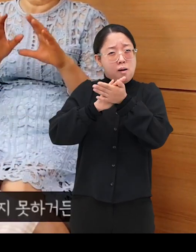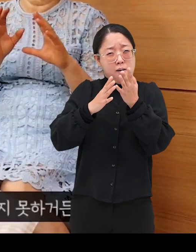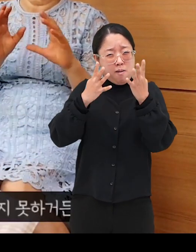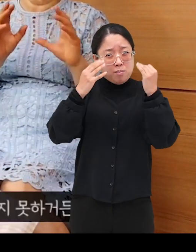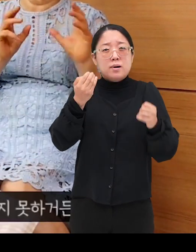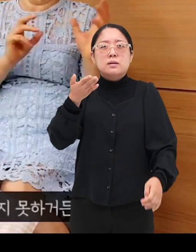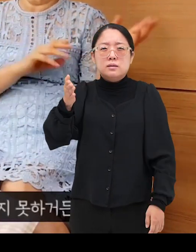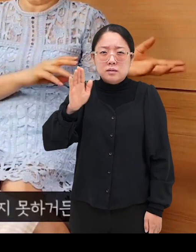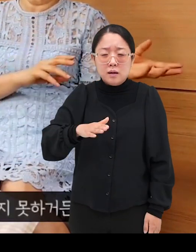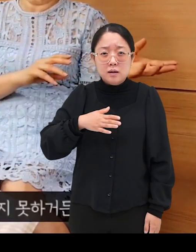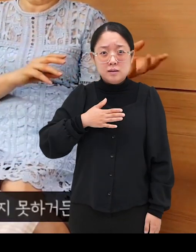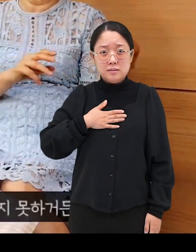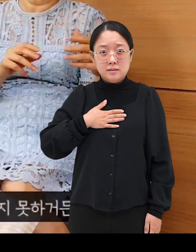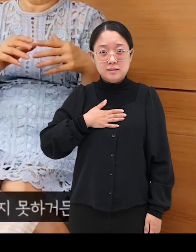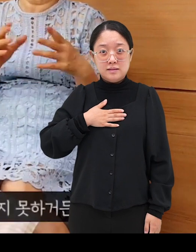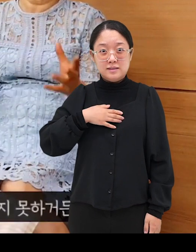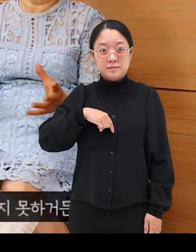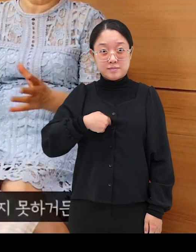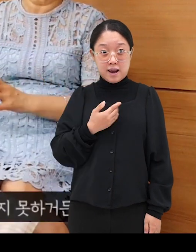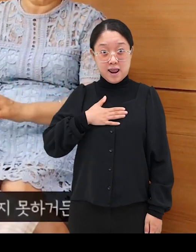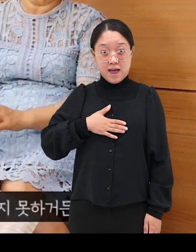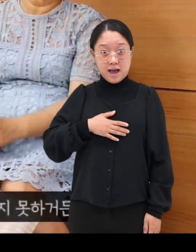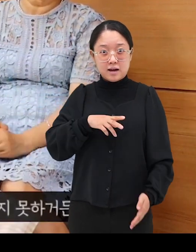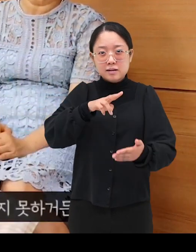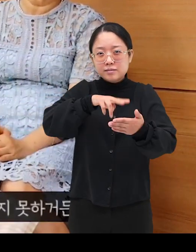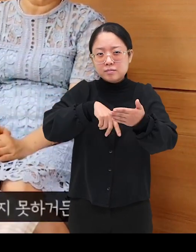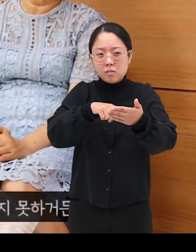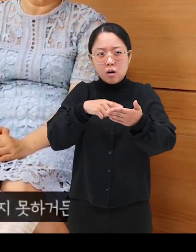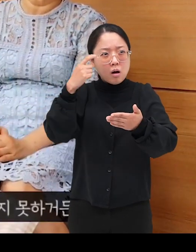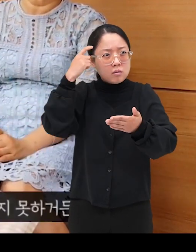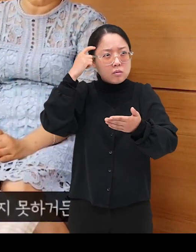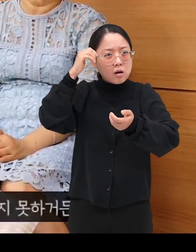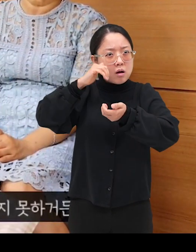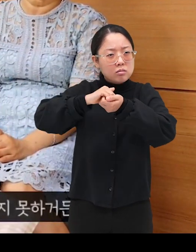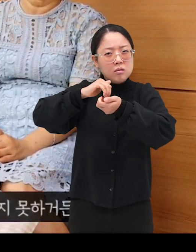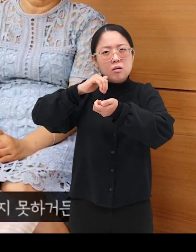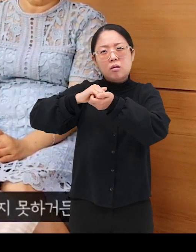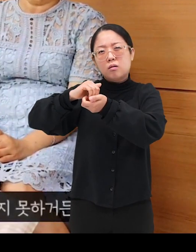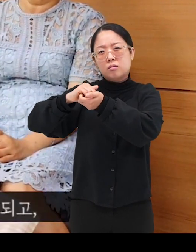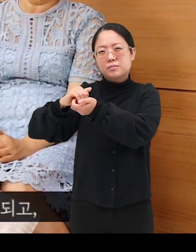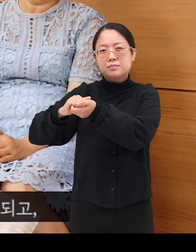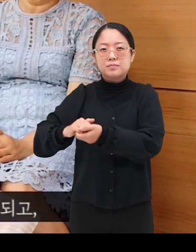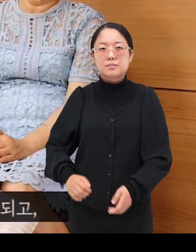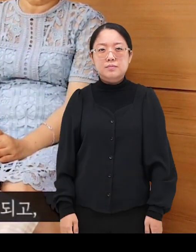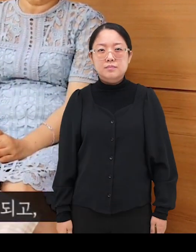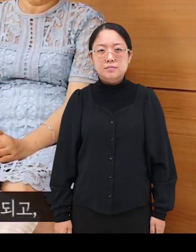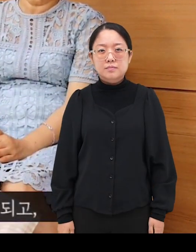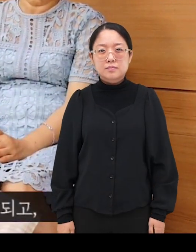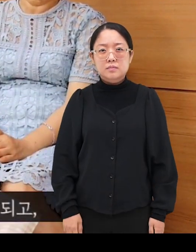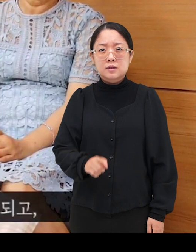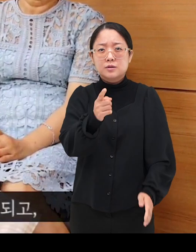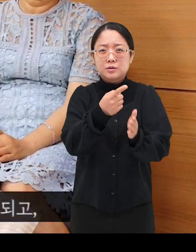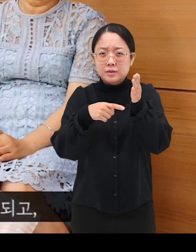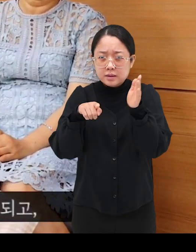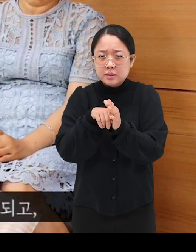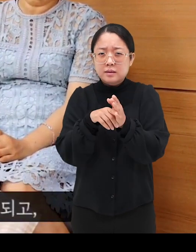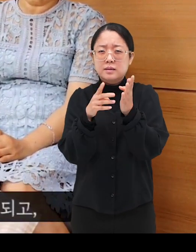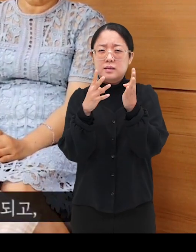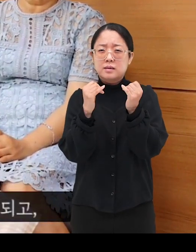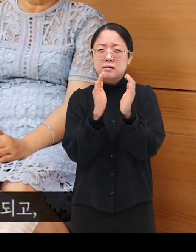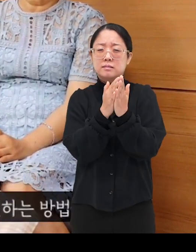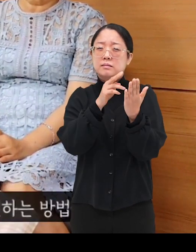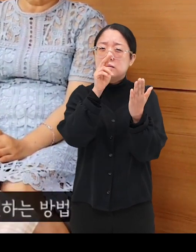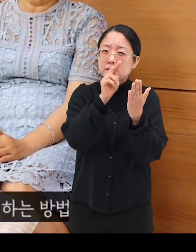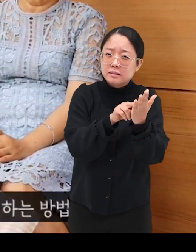알고 있는 읽어온 그런 어떤 사고의 영역을 벗어나지 못하거든요. 그러니까 그러기 위해서는 우리가 책을 많이 읽어야